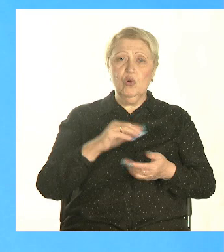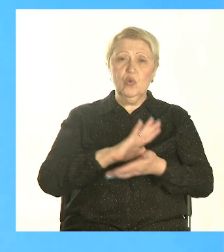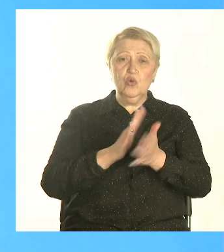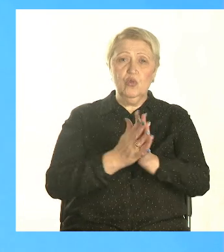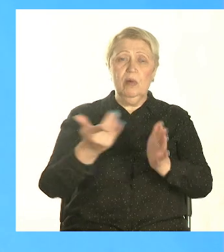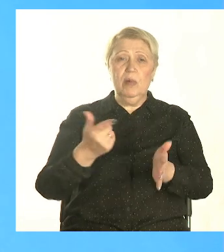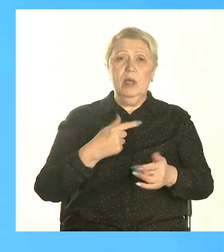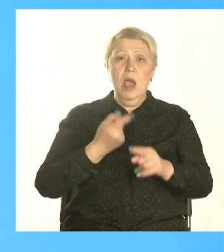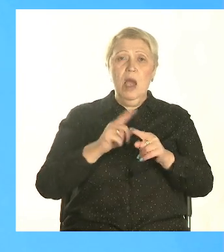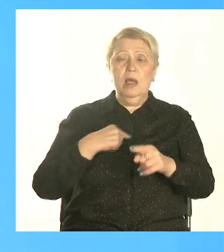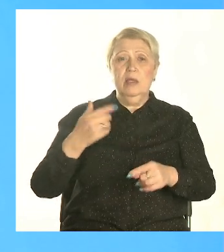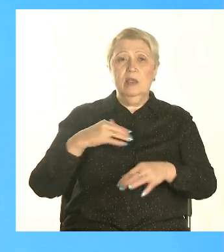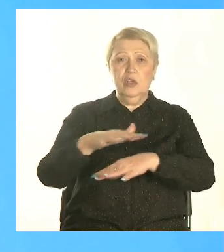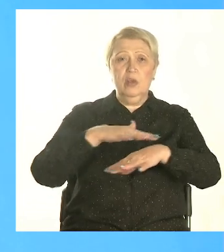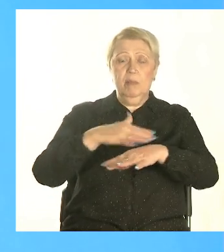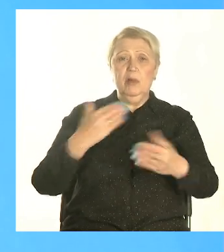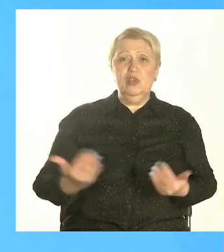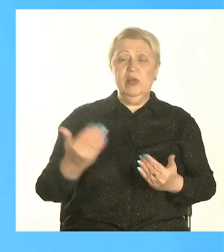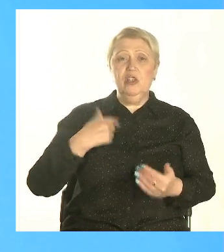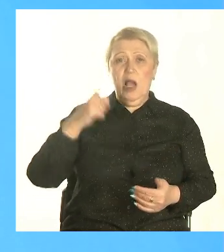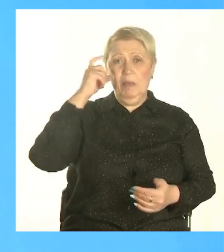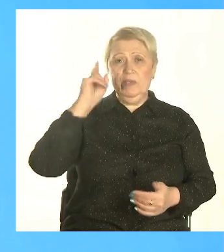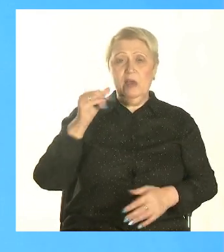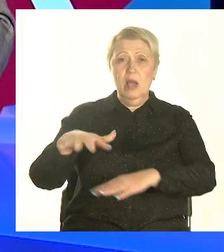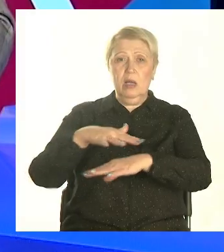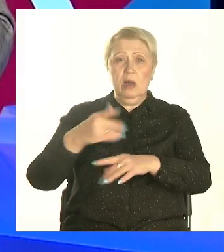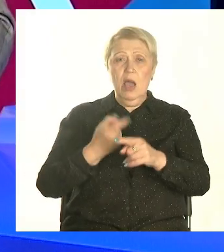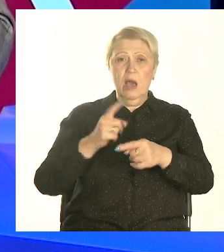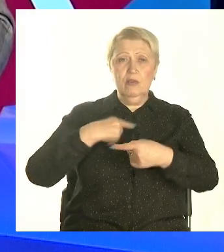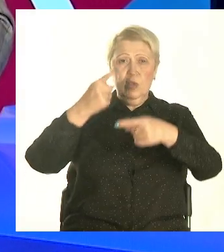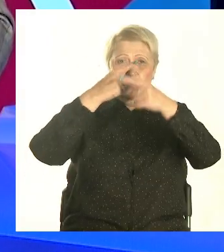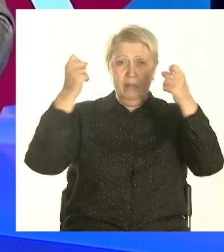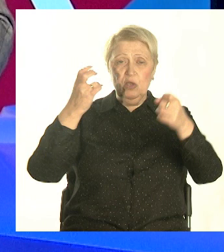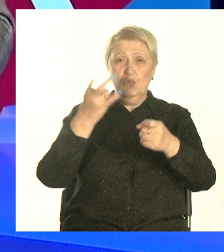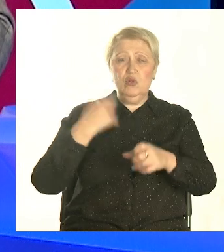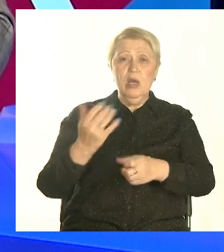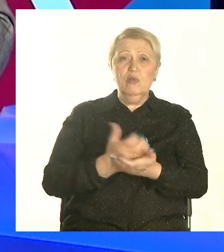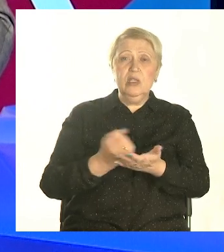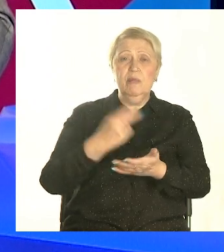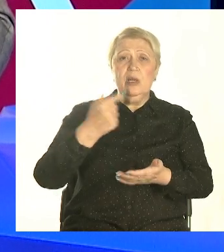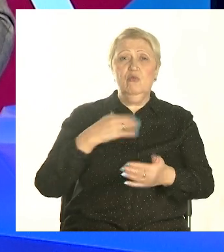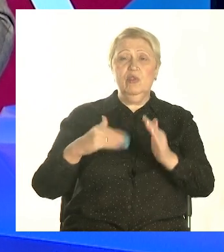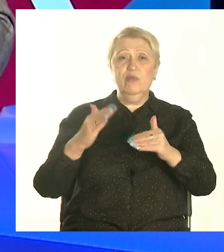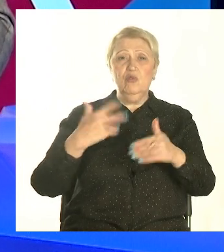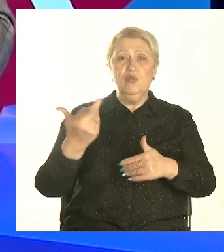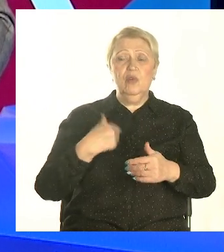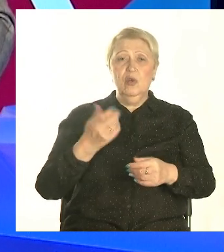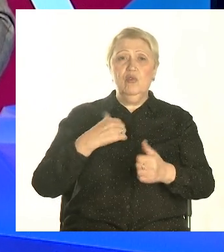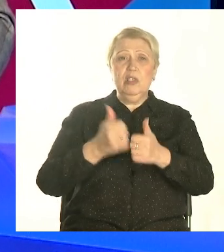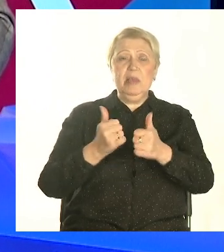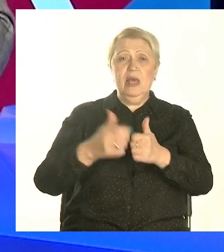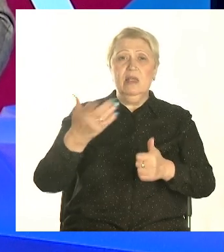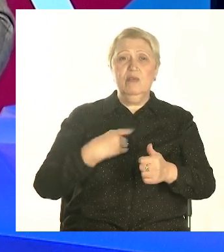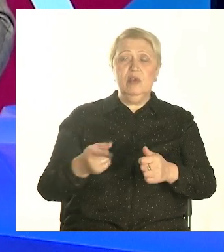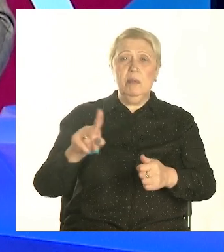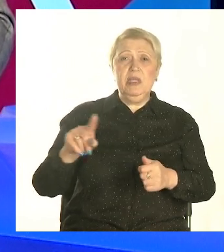вообще на территории Хабаровского края, эту информацию нужно выбирать вручную. И она постоянно меняется, то есть фактически